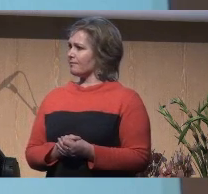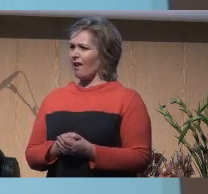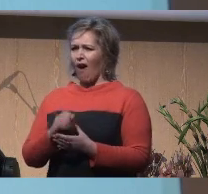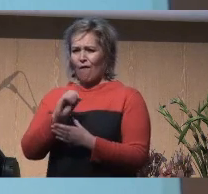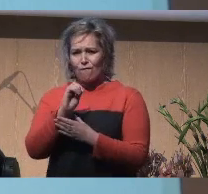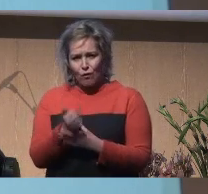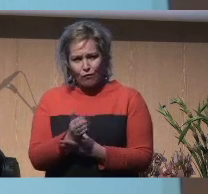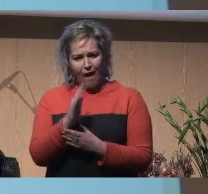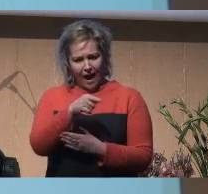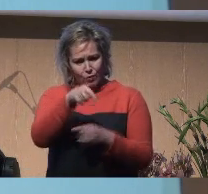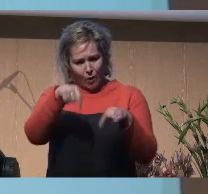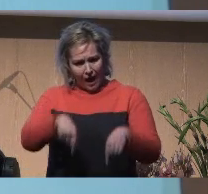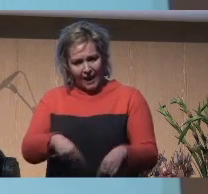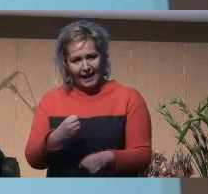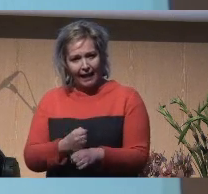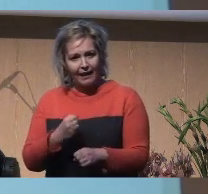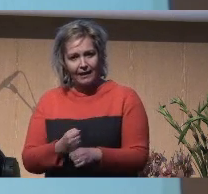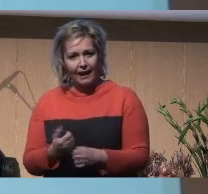Hvorfor du her egentlig?